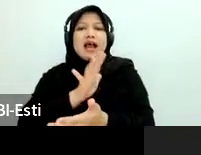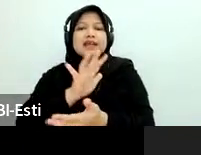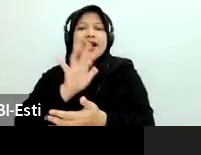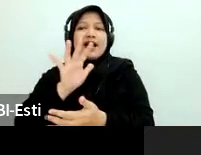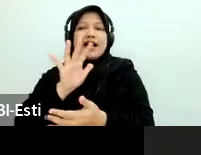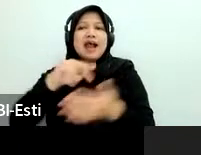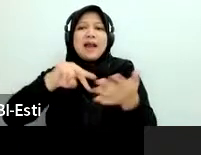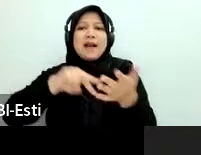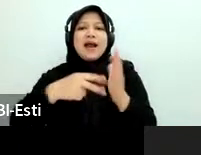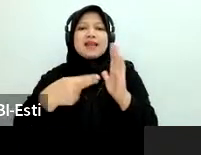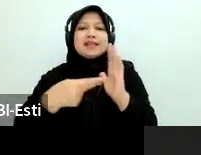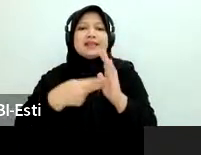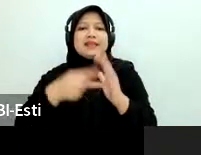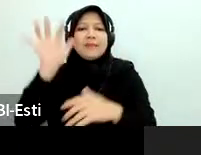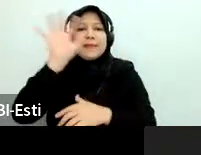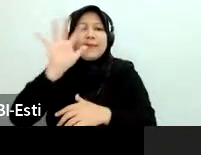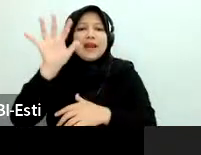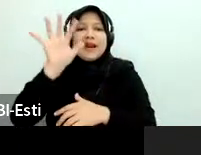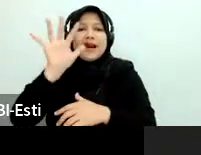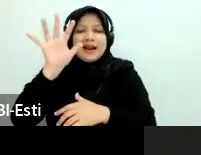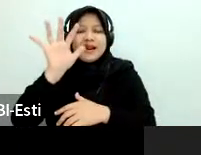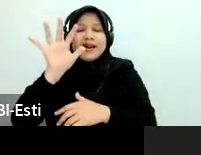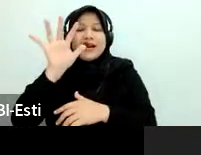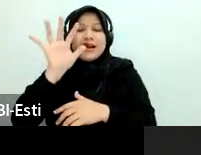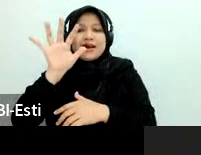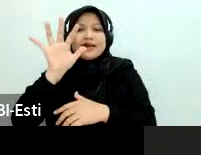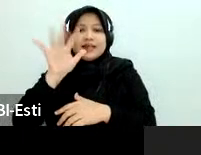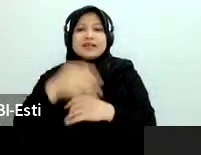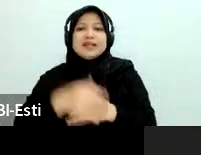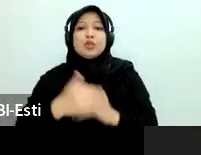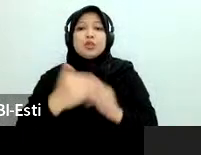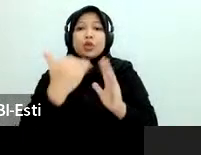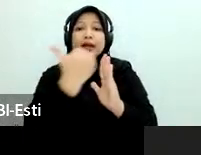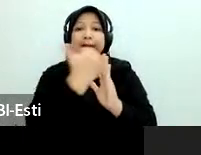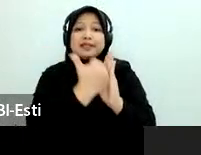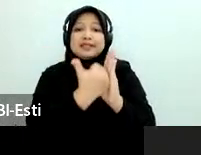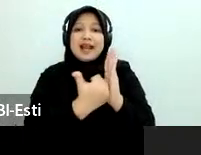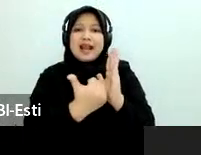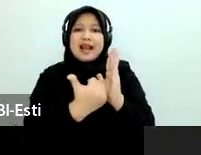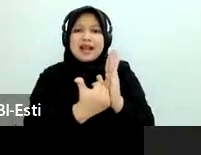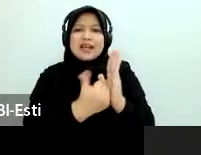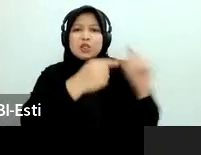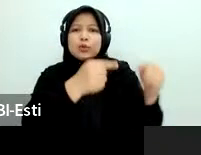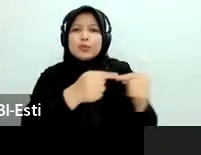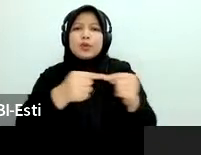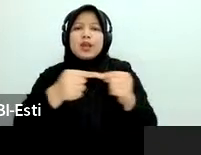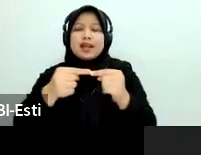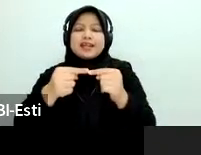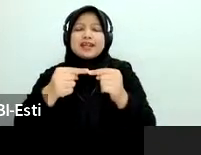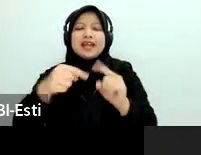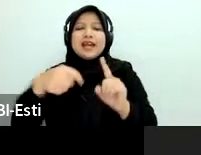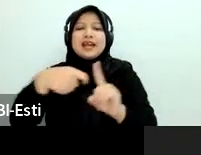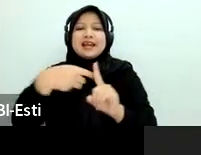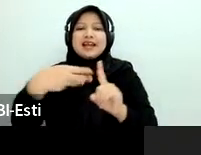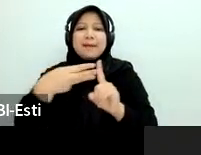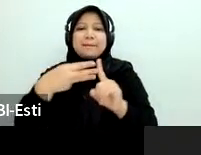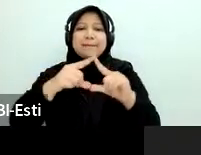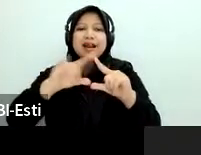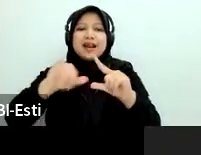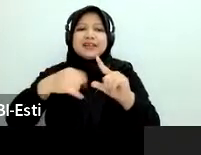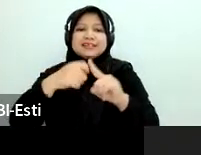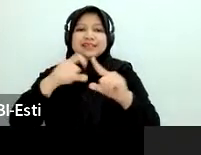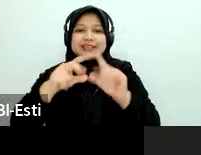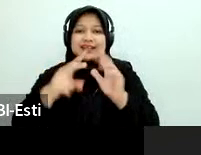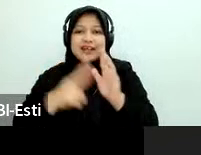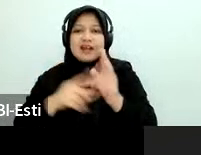bayangan makna sehingga kebijakan itu bisa asosiasikan dengan kebajikan dan kebijaksanaan dalam alam bawah sadar